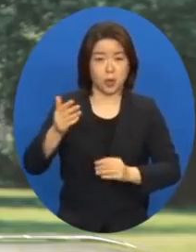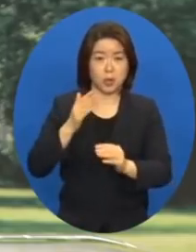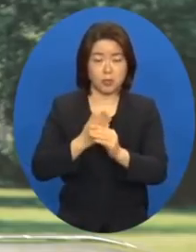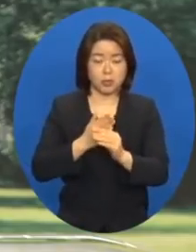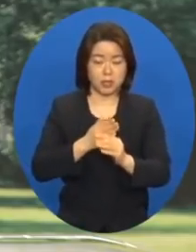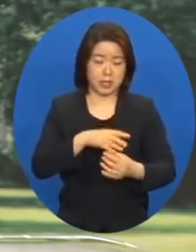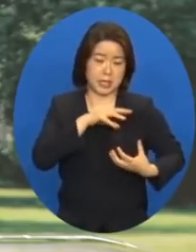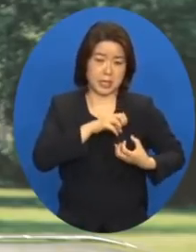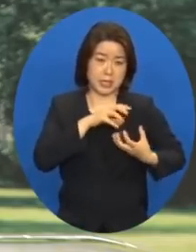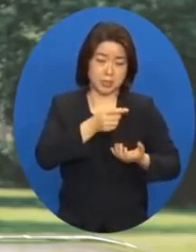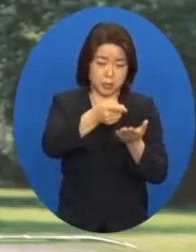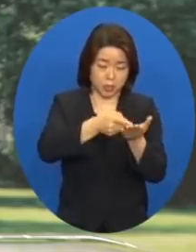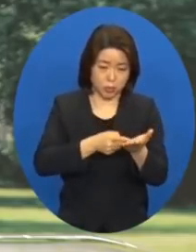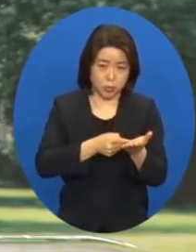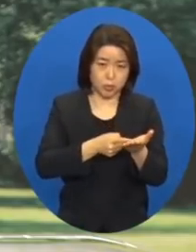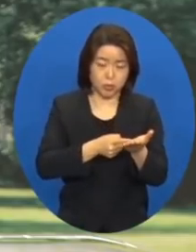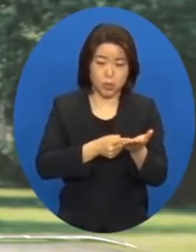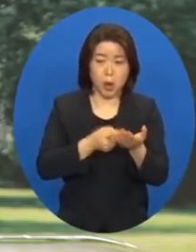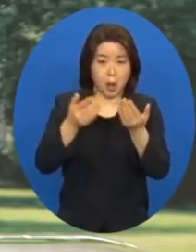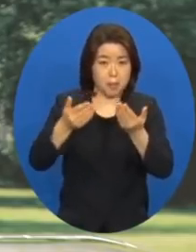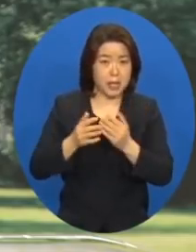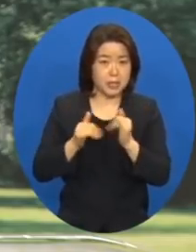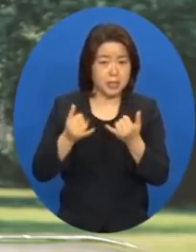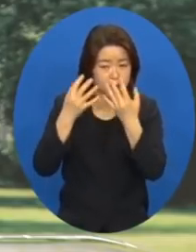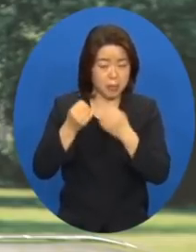이식 수술 받으신 분 거의 없으실 겁니다.